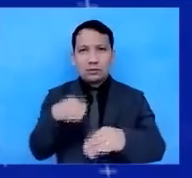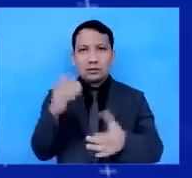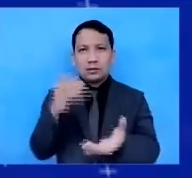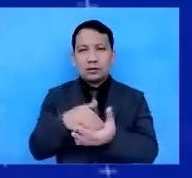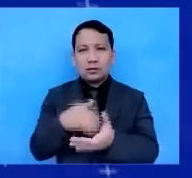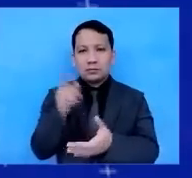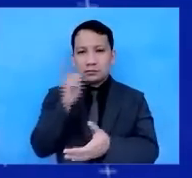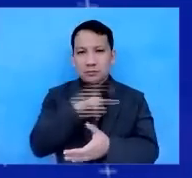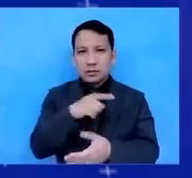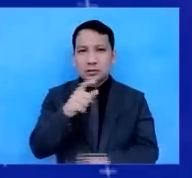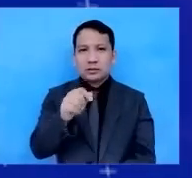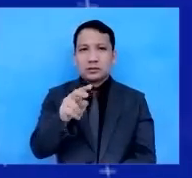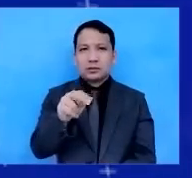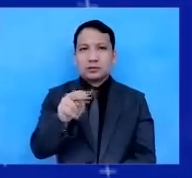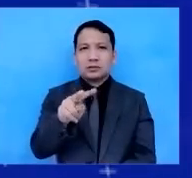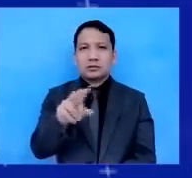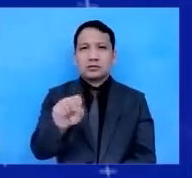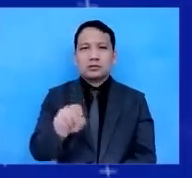Peking TNVS.